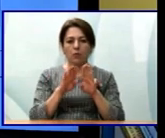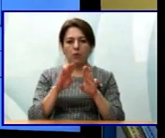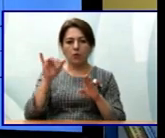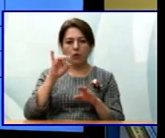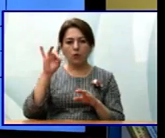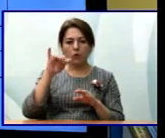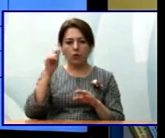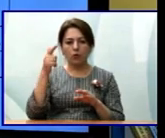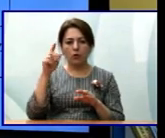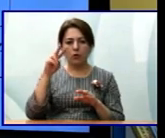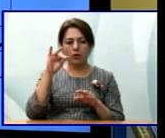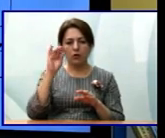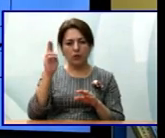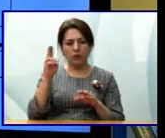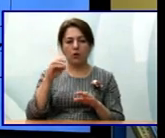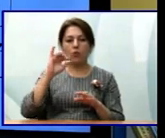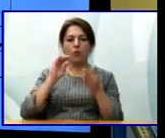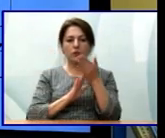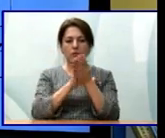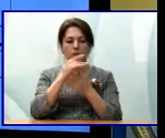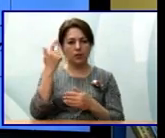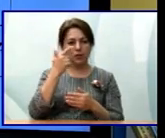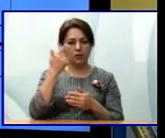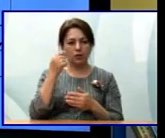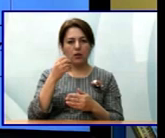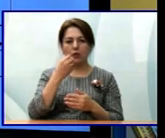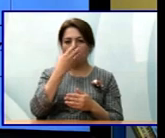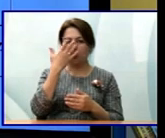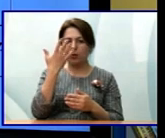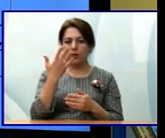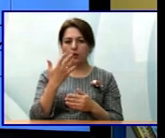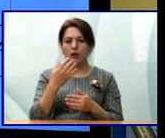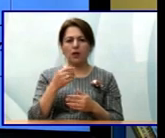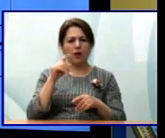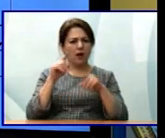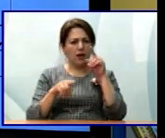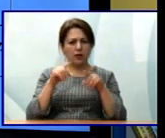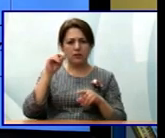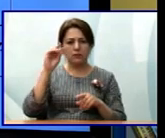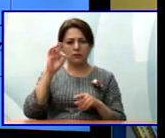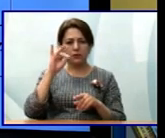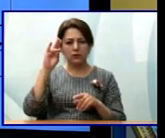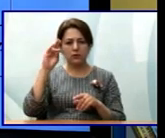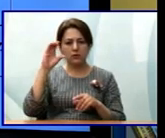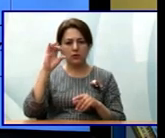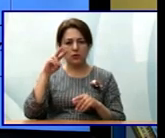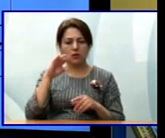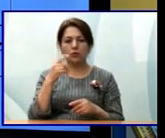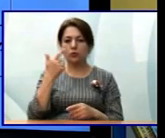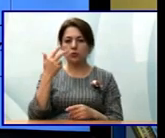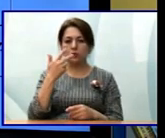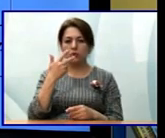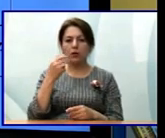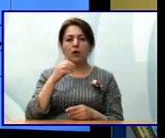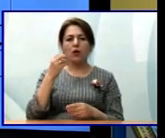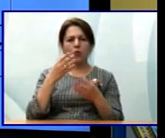urug'li o'simlik. Ikkinchi, gullari ayrim jinsli. Uchinchi,